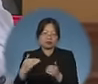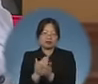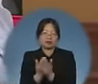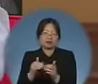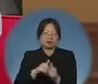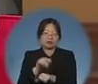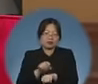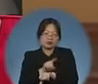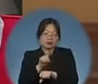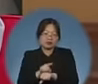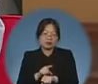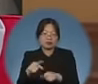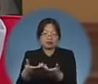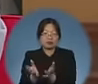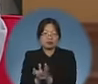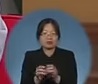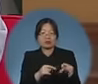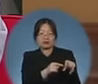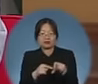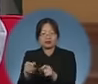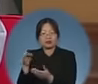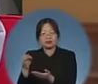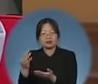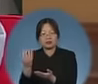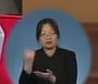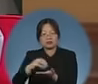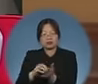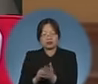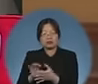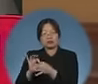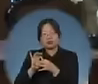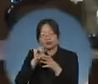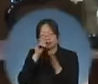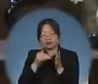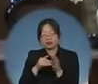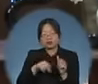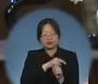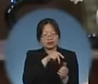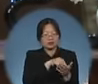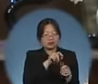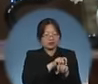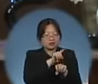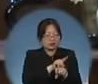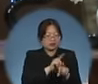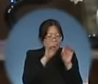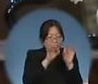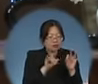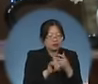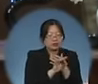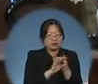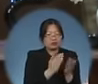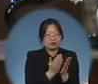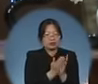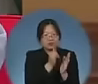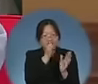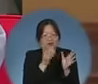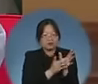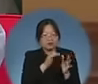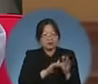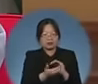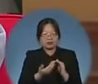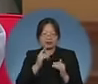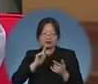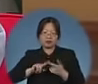환경적인 특성이 이 집단의 평균값에 어느 정도 또 영향을 미치는 그 환경적 있죠. 특성이 뭡니까? 여러 가지가 있습니다만은 우선